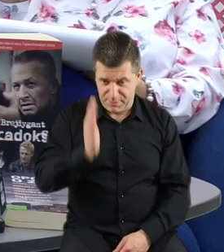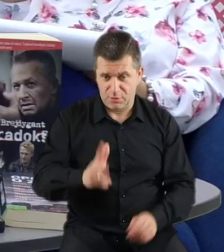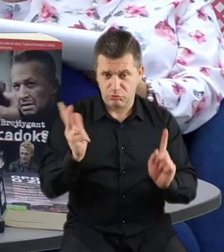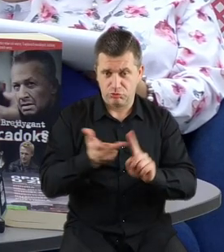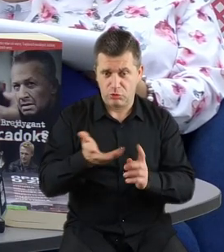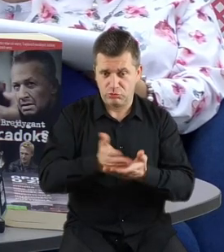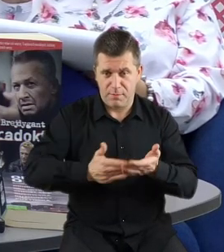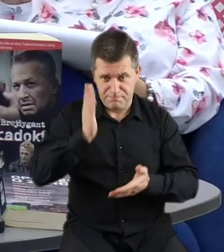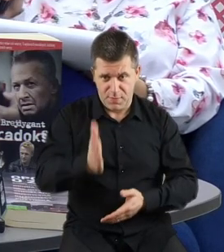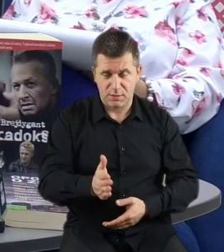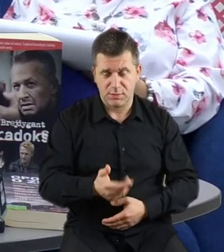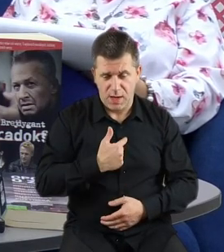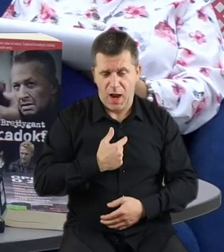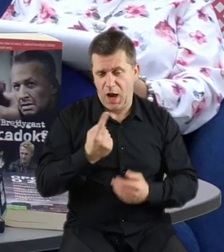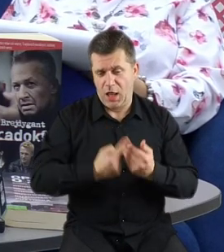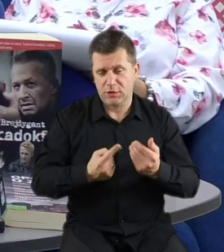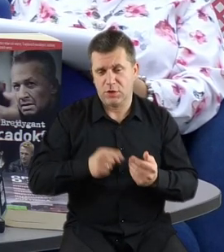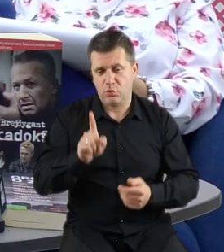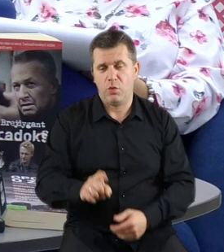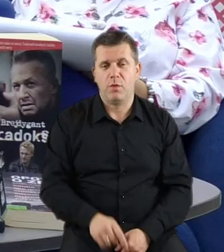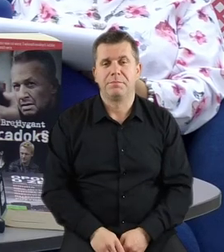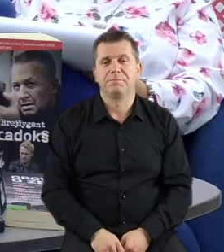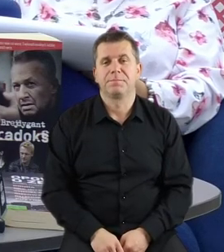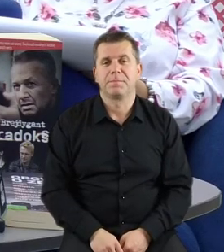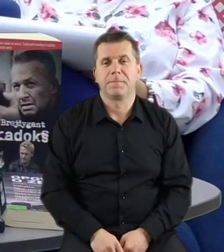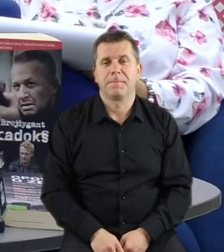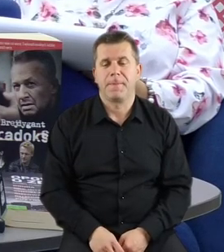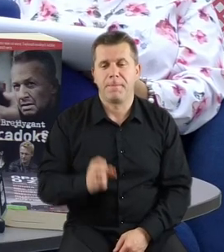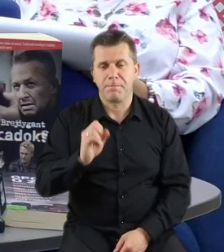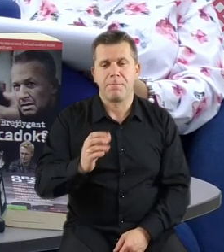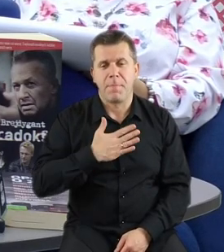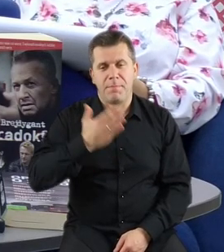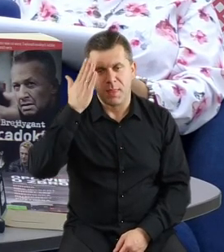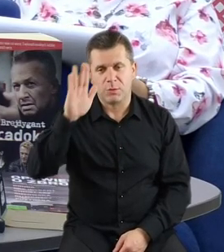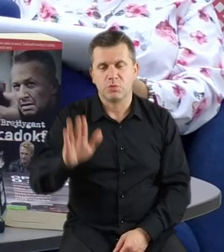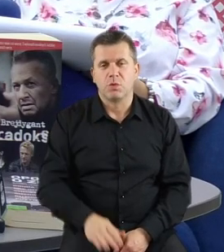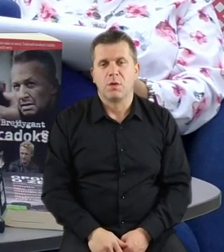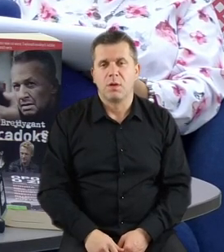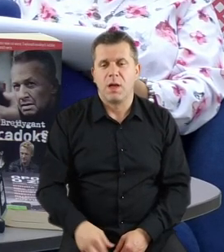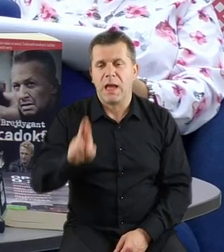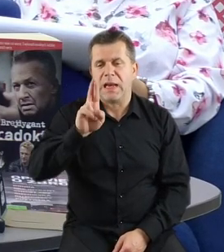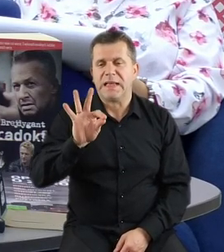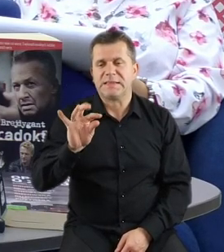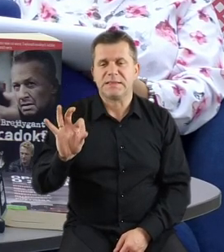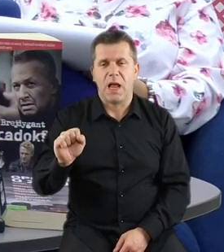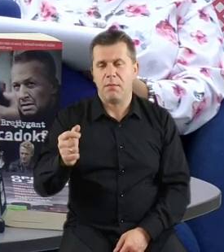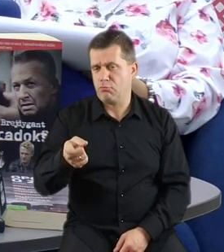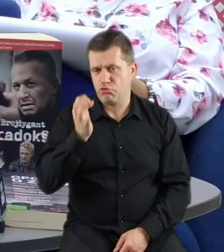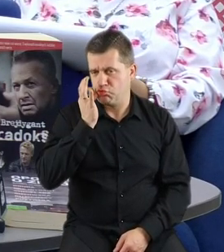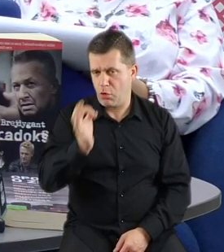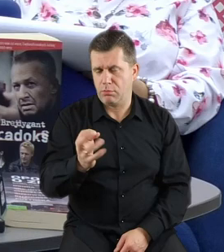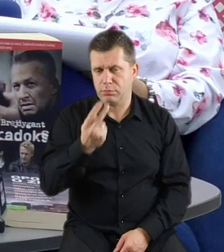Ale będzie ta trzecia część? No liczę na to, tak, że tam, ponieważ Rysa dość dobrze